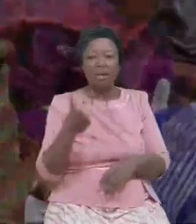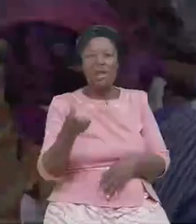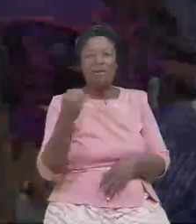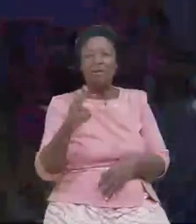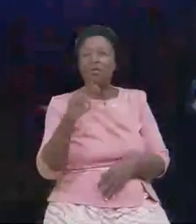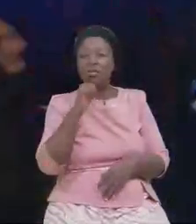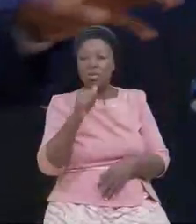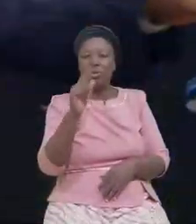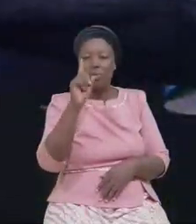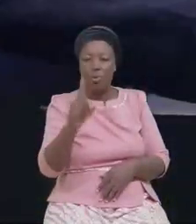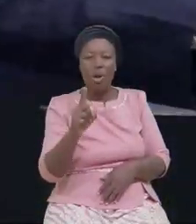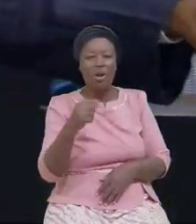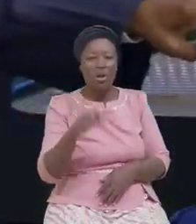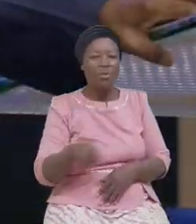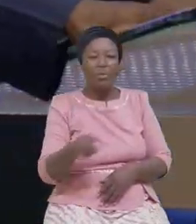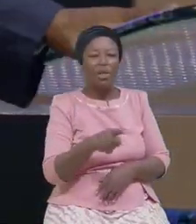a pu s'échapper.